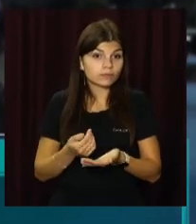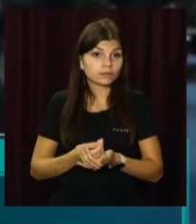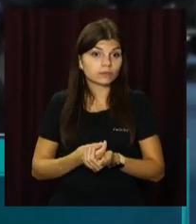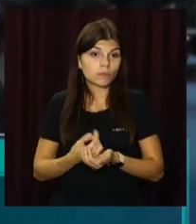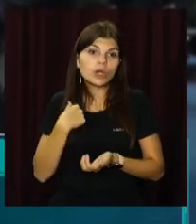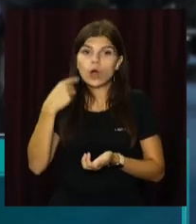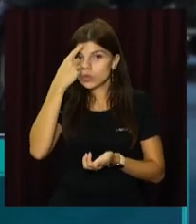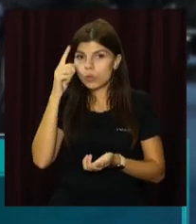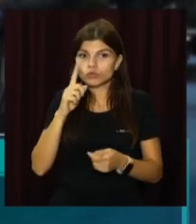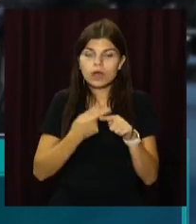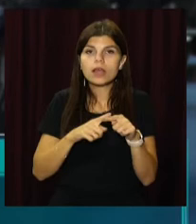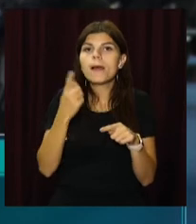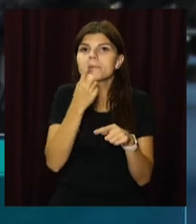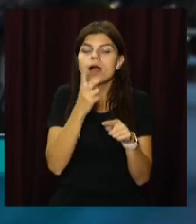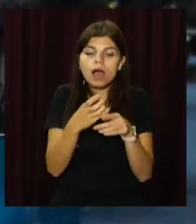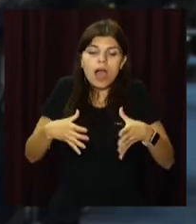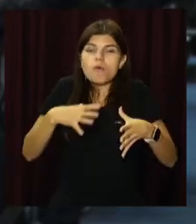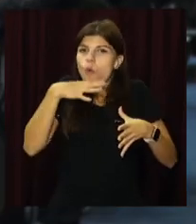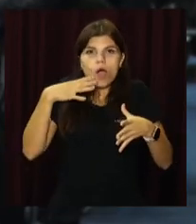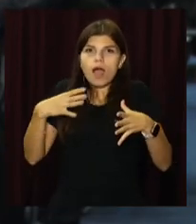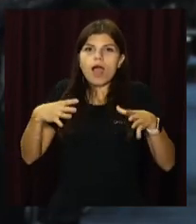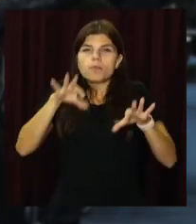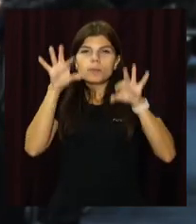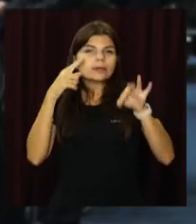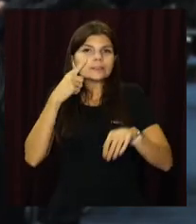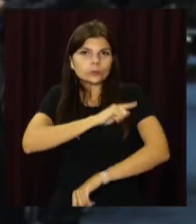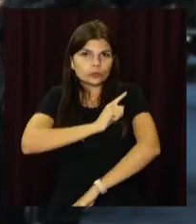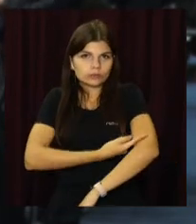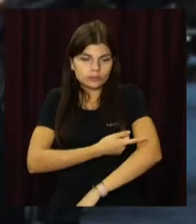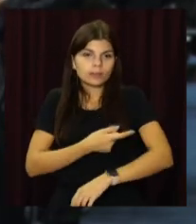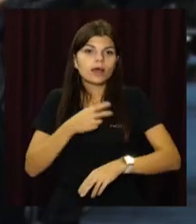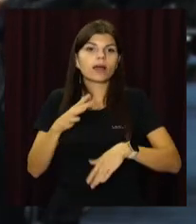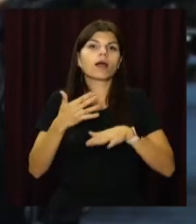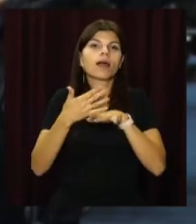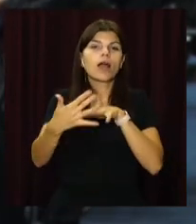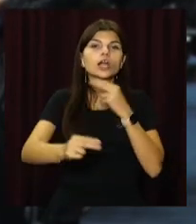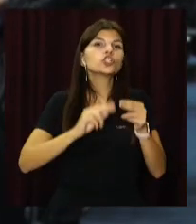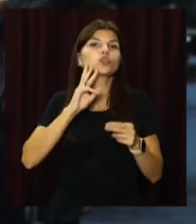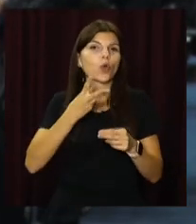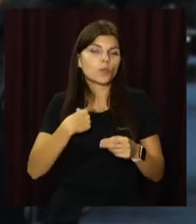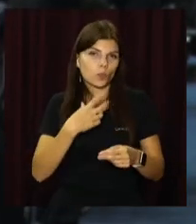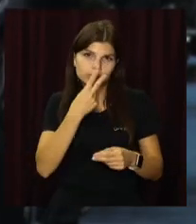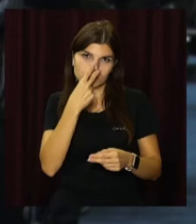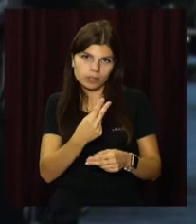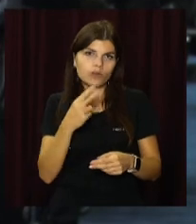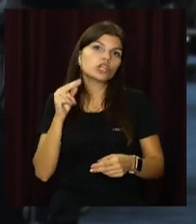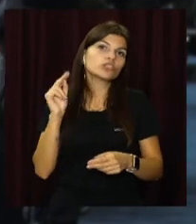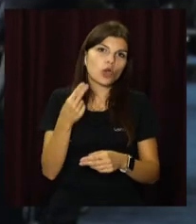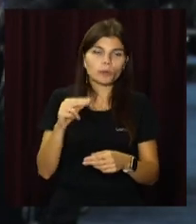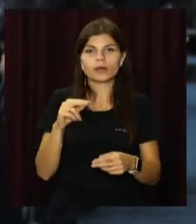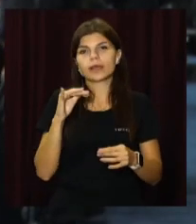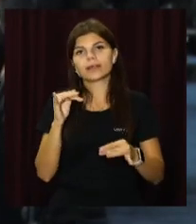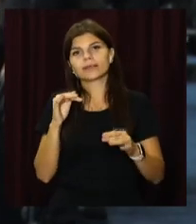Я думаю, что это первые отборы к Олимпийским играм, которые будут через 3 года. То есть мы рассматриваем этих ребят, чемпионов и